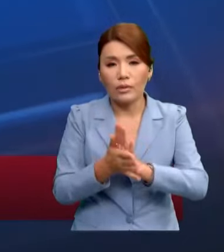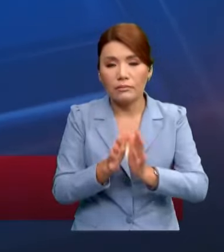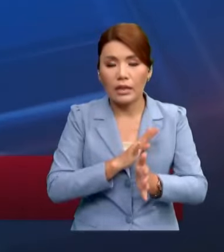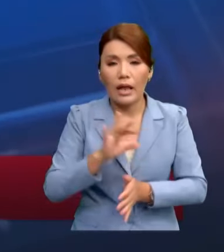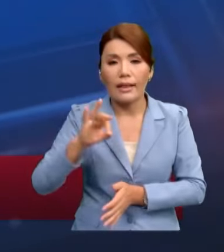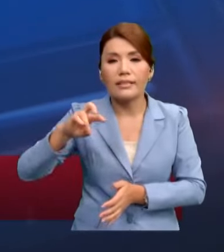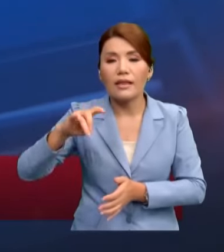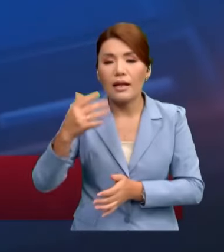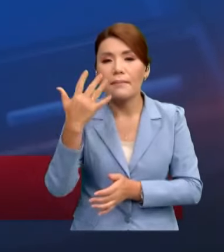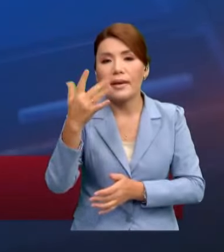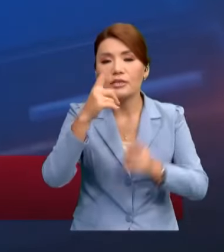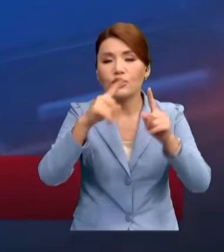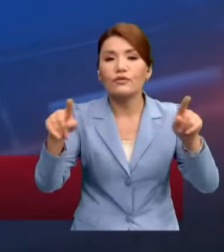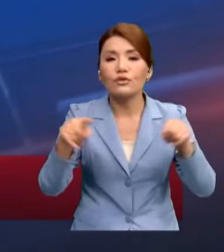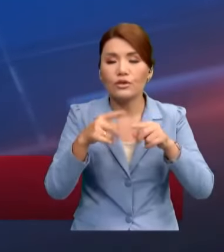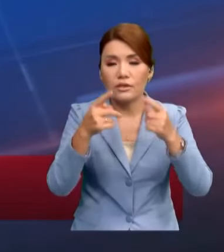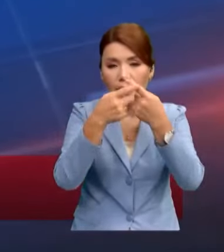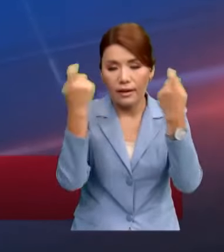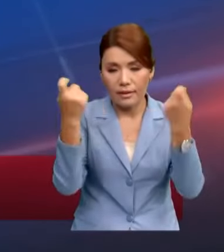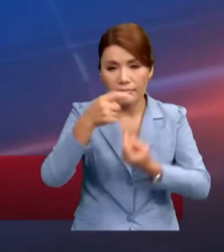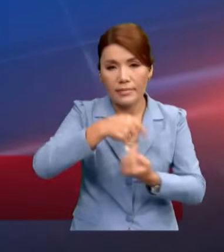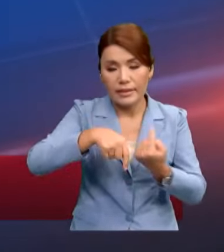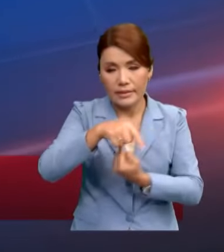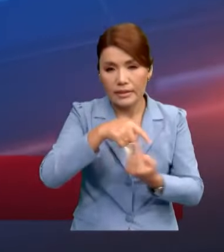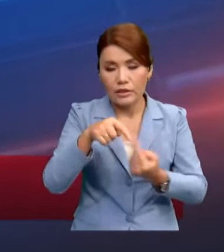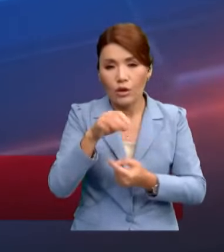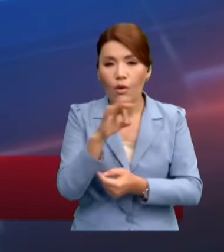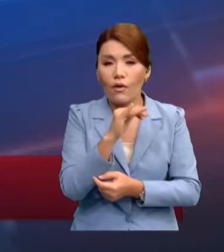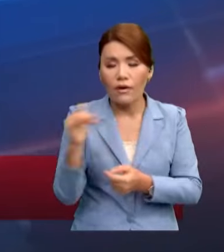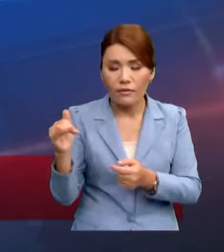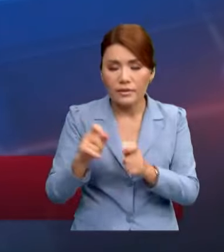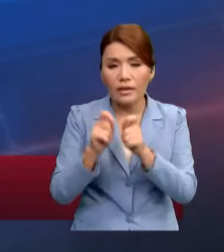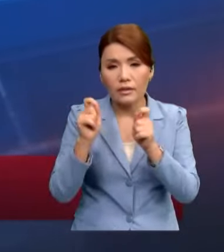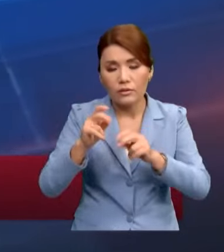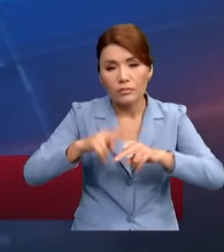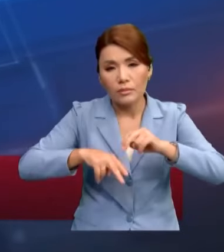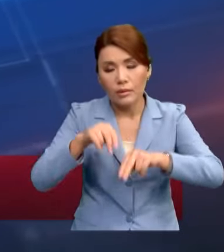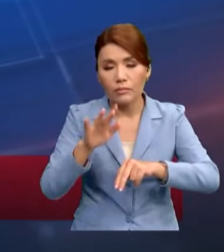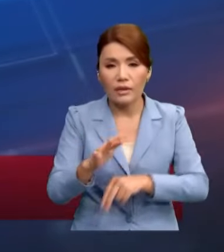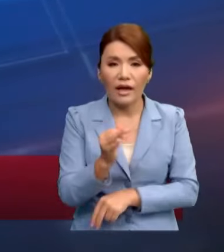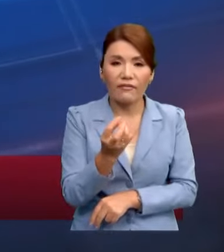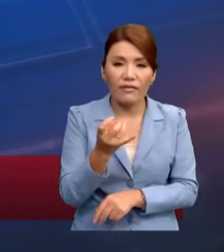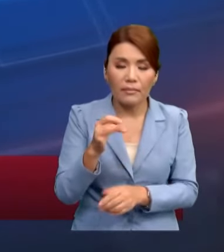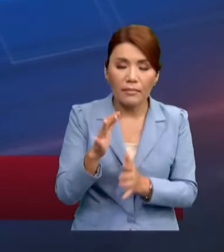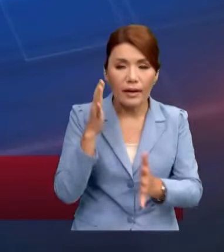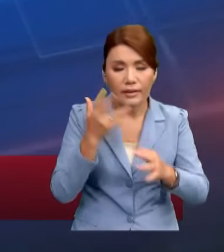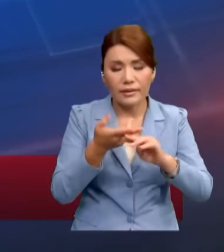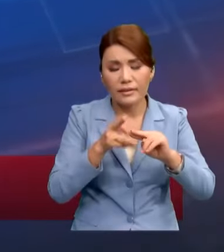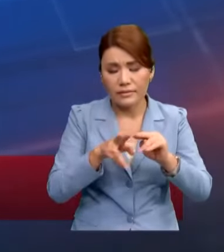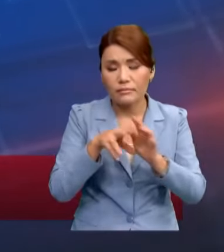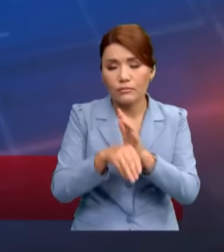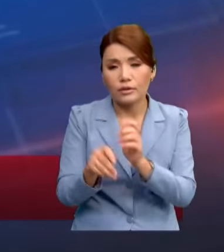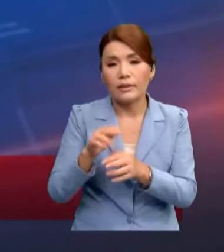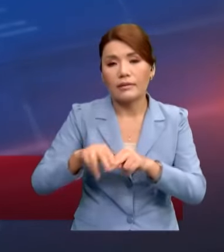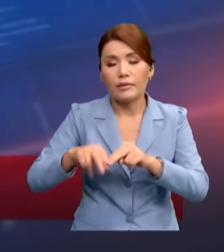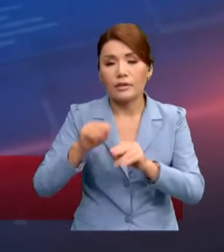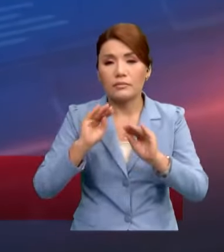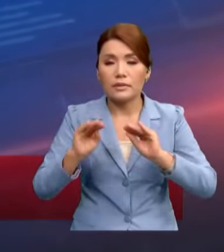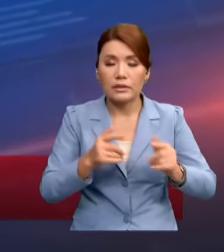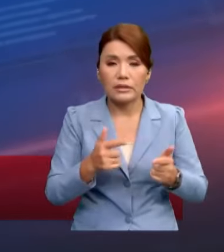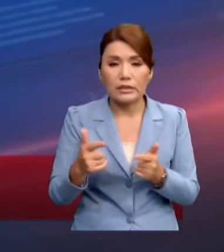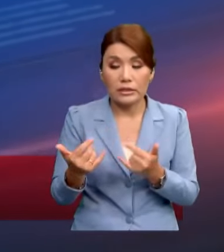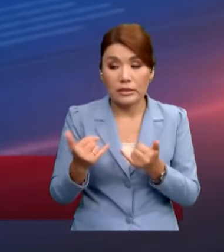соғады, 500 жұлдыздық бизнес офистер және де аквапарк. Және де олармен қазір келіссөз жүргізіп